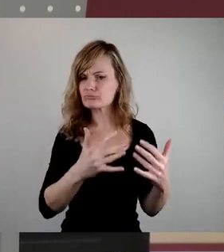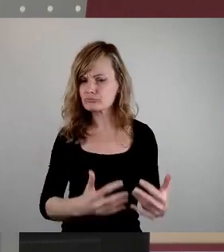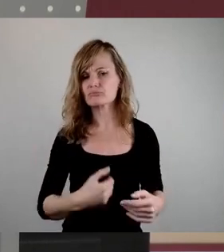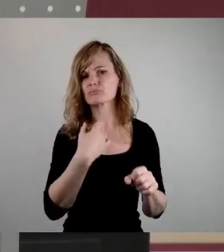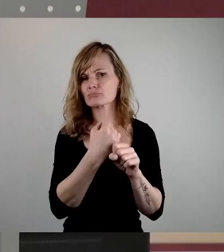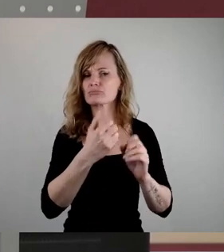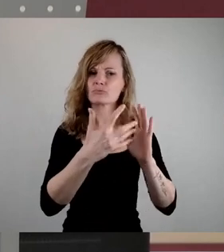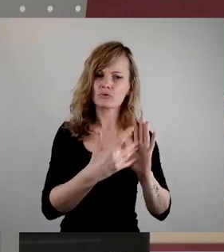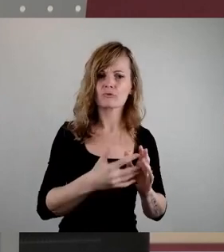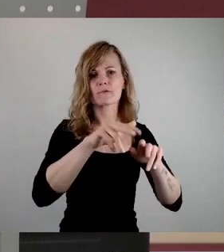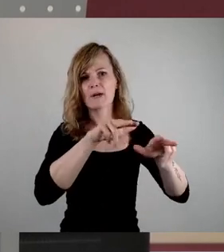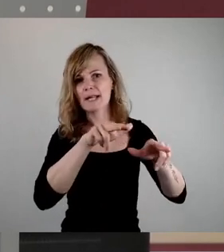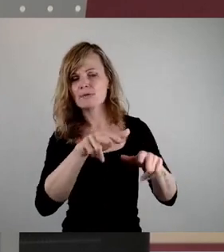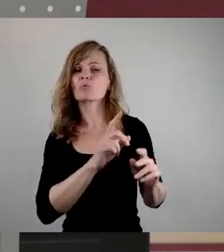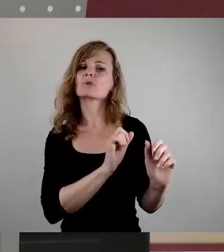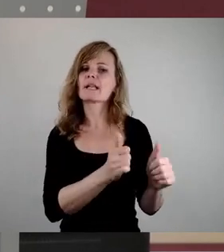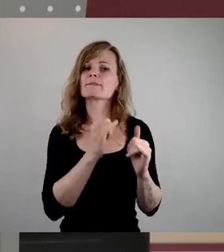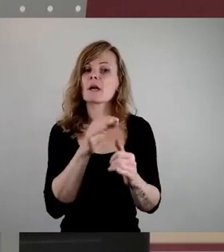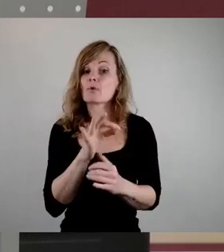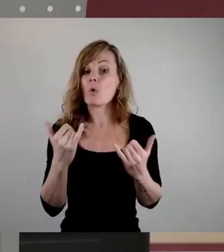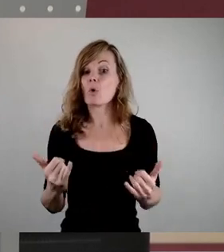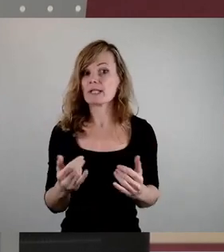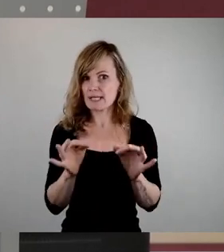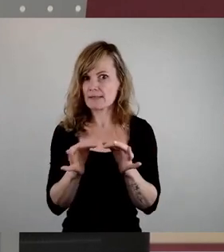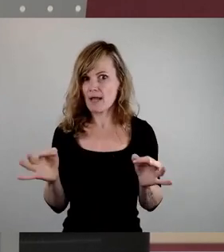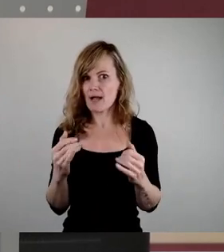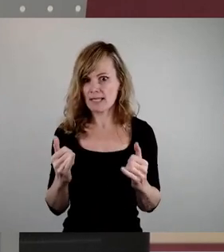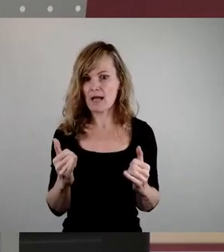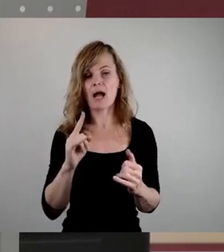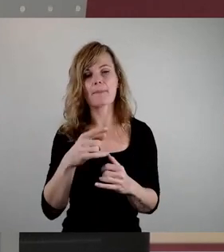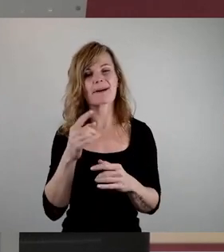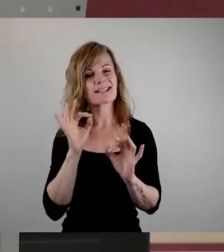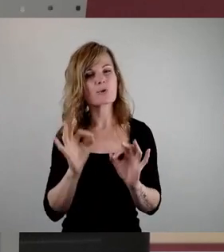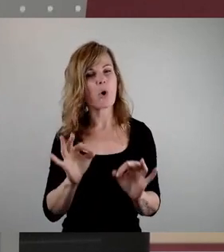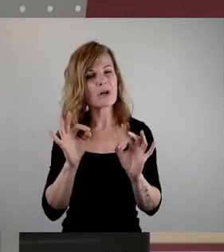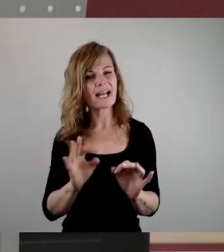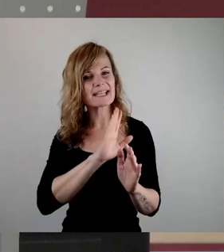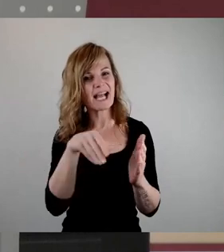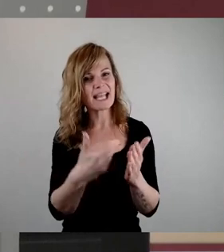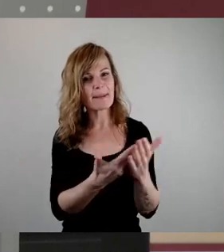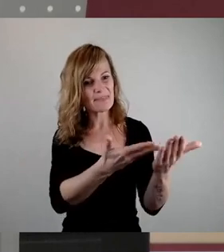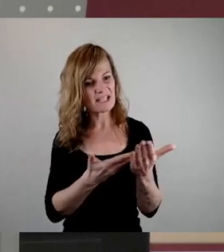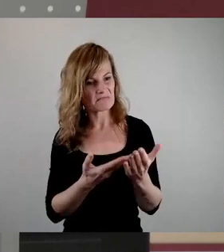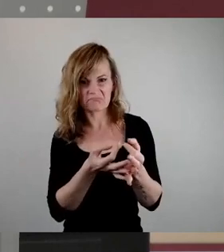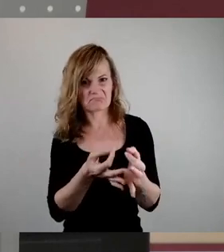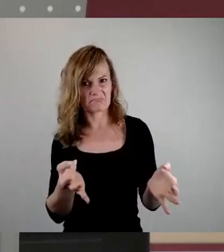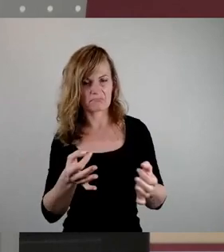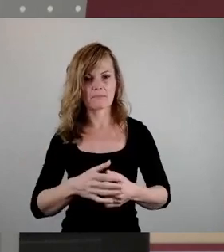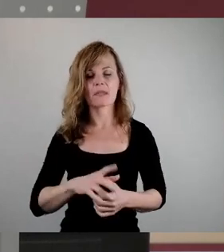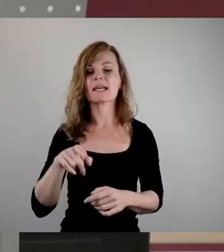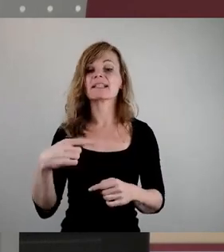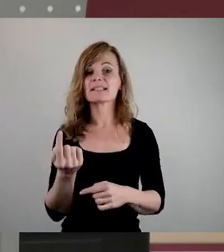Verwaltung, sicherlich hilfreich jetzt auch für den heutigen Tag, aber was ganz Konkretes ist daraus nicht gefolgt. Dann hatten wir 2019